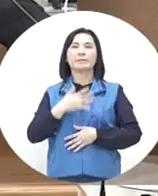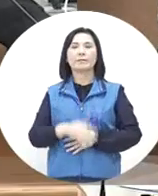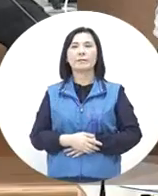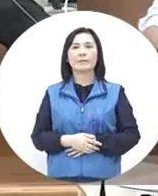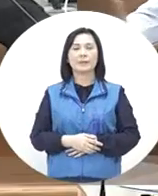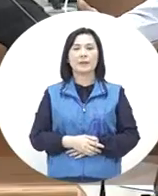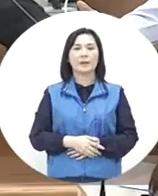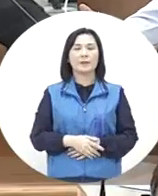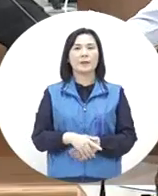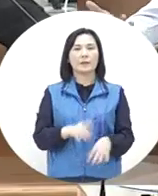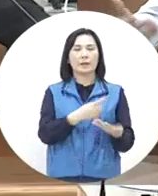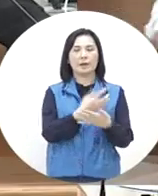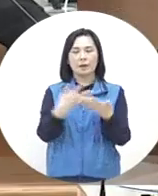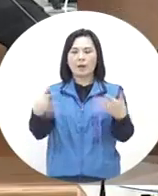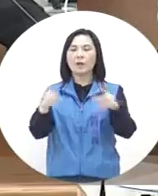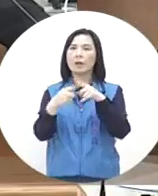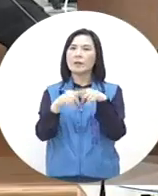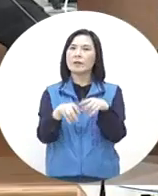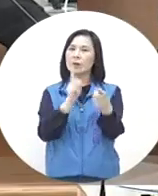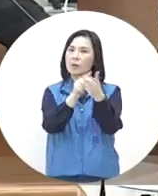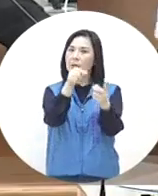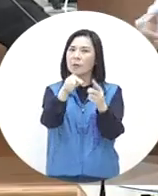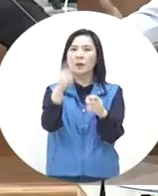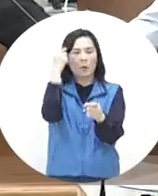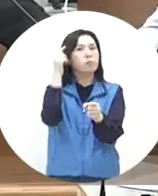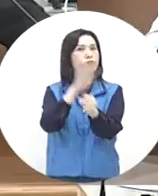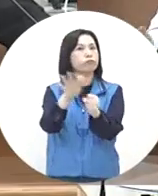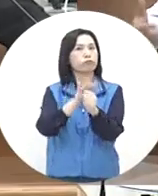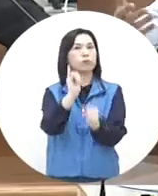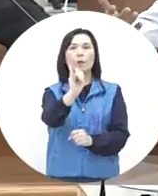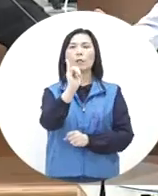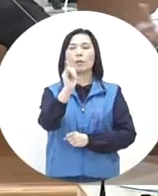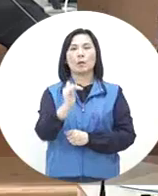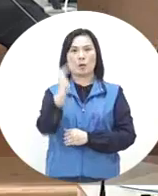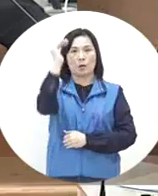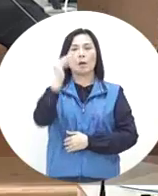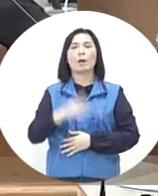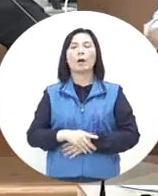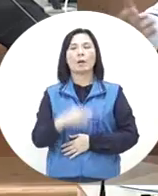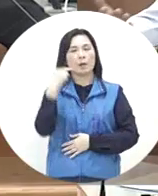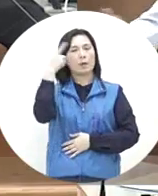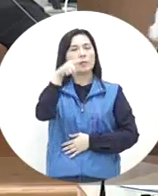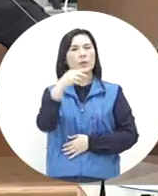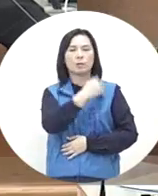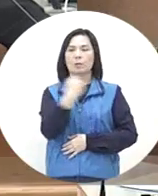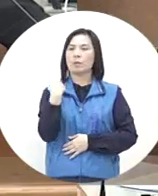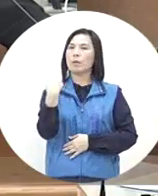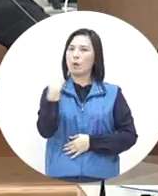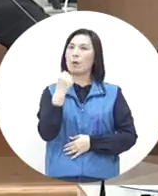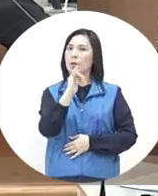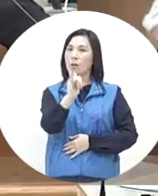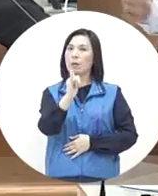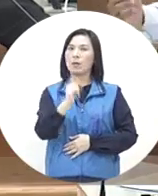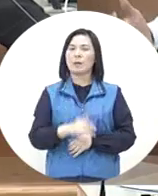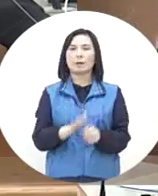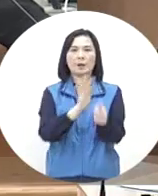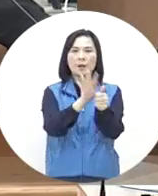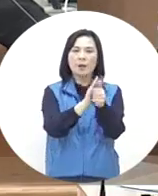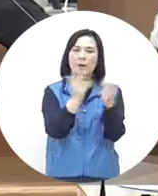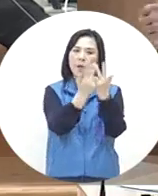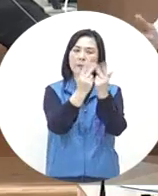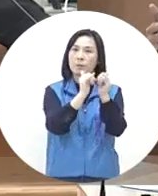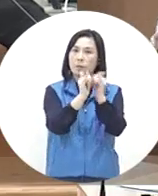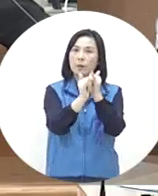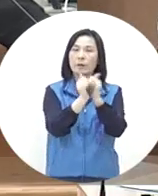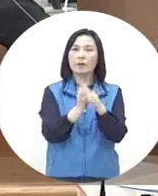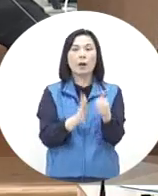的这个整个满意度其实都蛮高的，诶，认为说诶你是个有能力的市长，很为我们新北市市民，每次问到什么